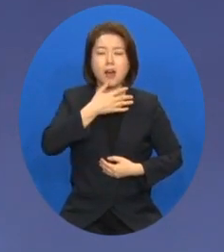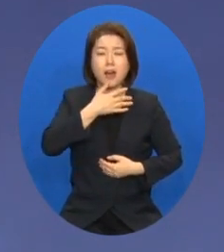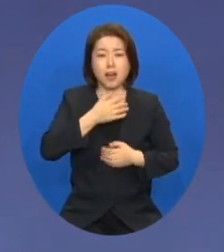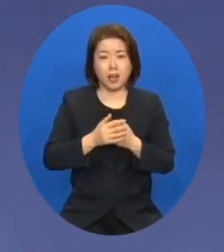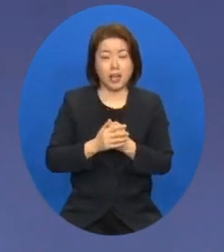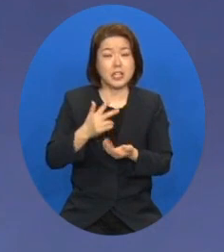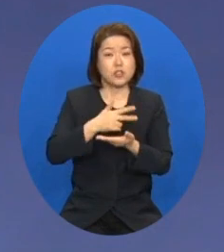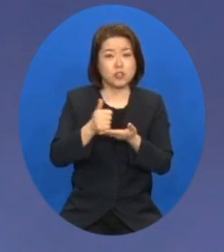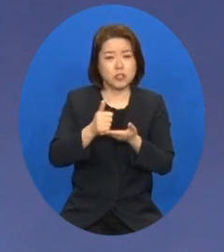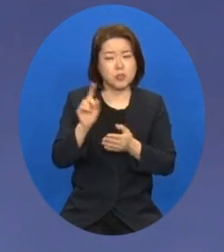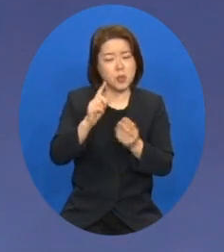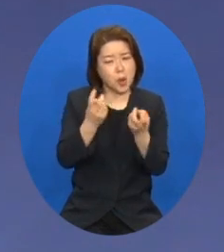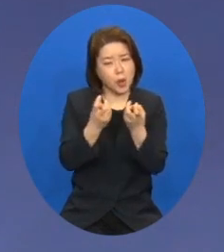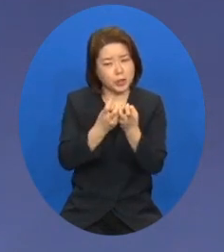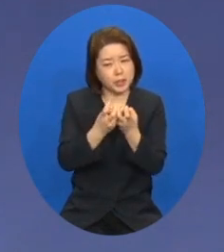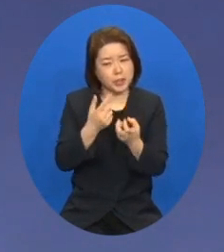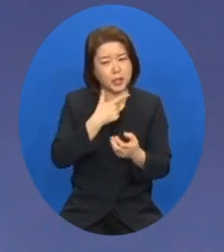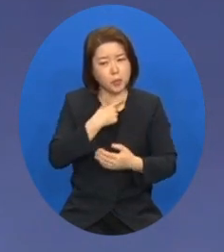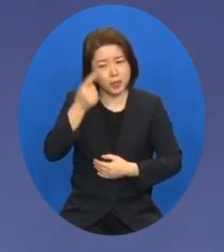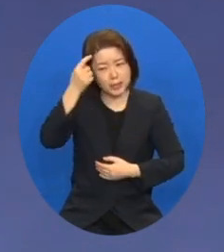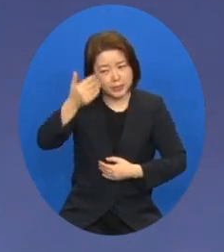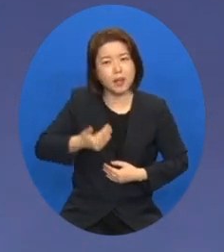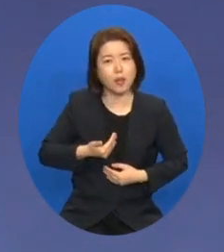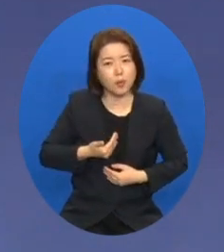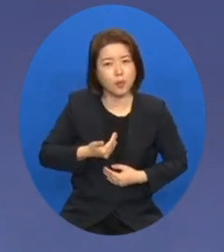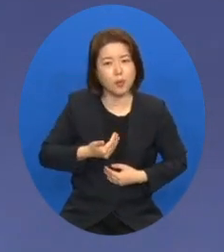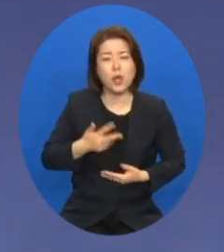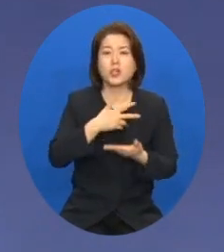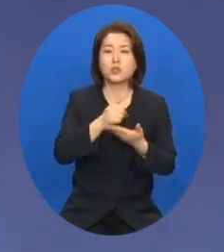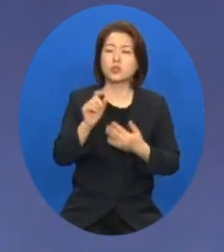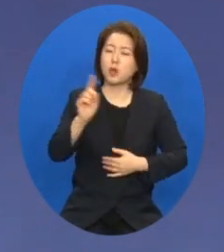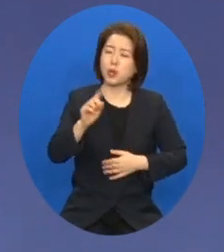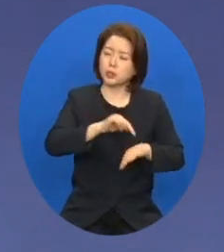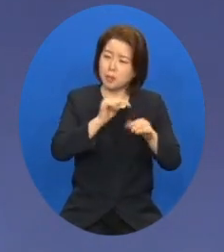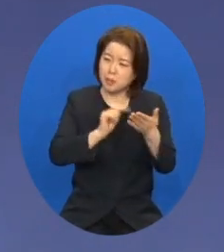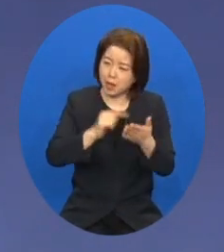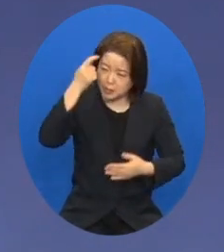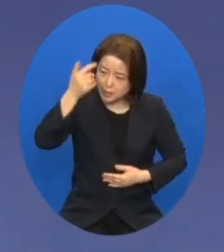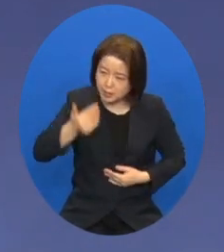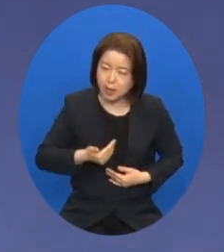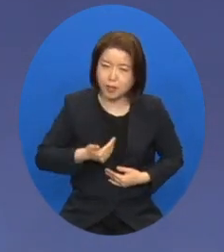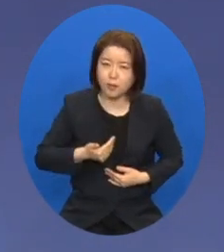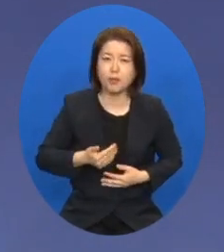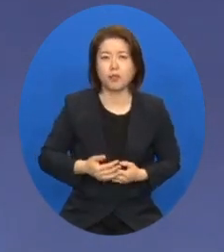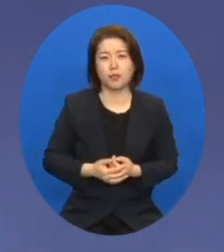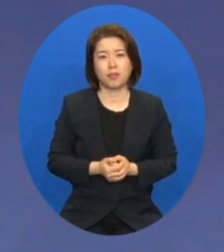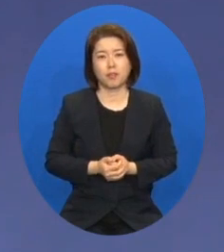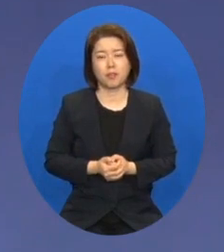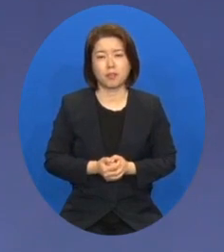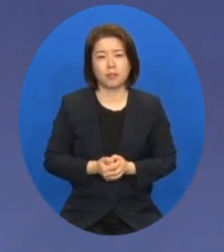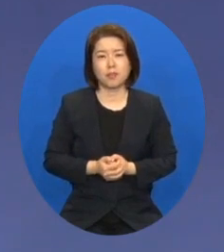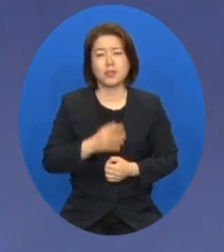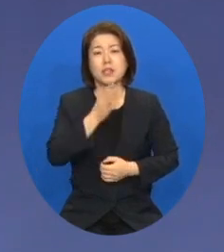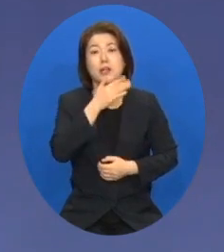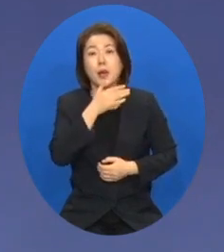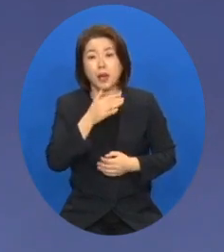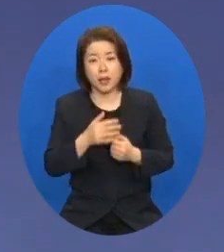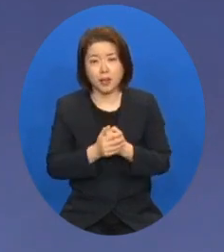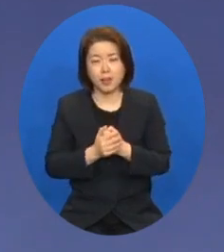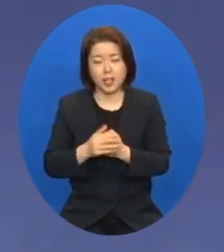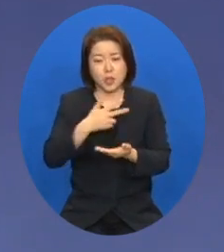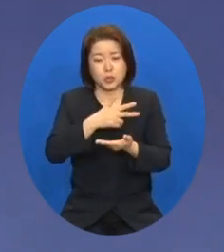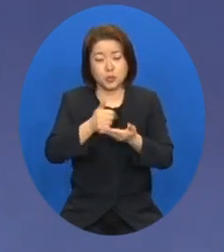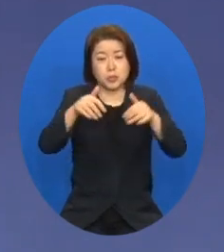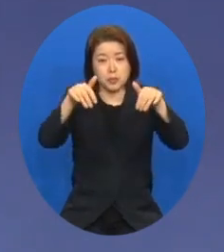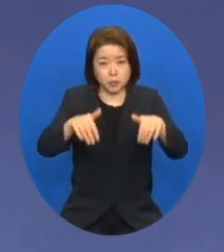주님은 어떻게 하 시 기 를 원 하 실 거에요 주님은 어떤 마음이 있을까요 아주 위에